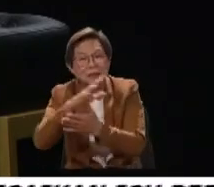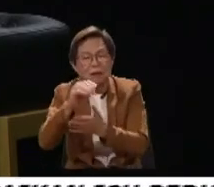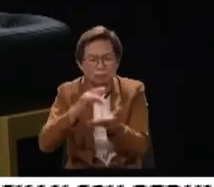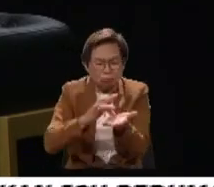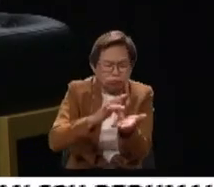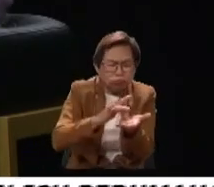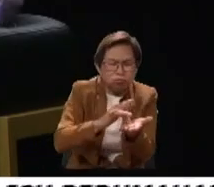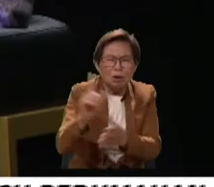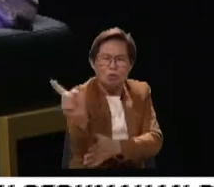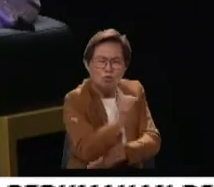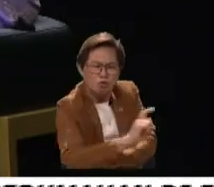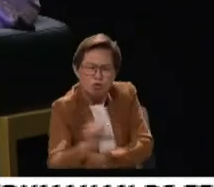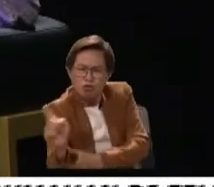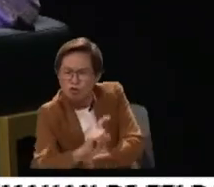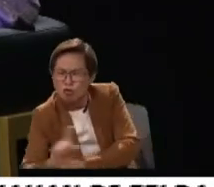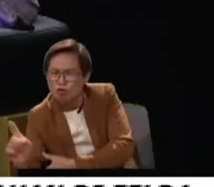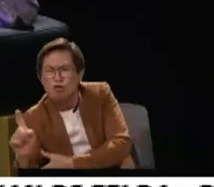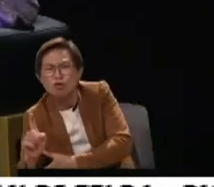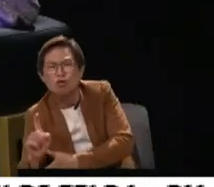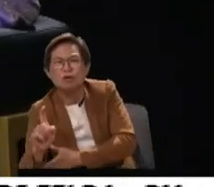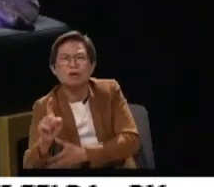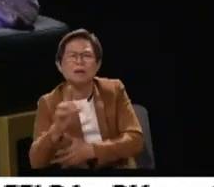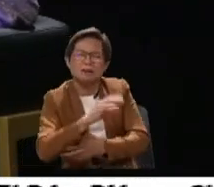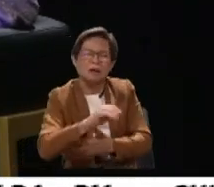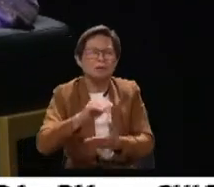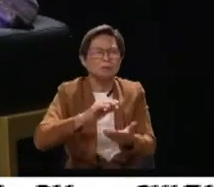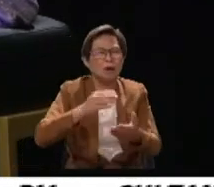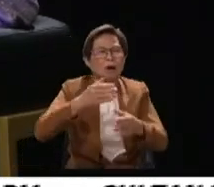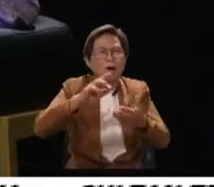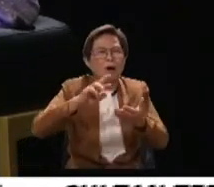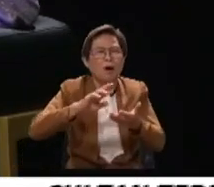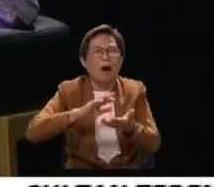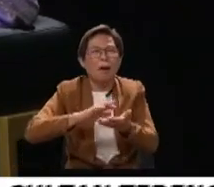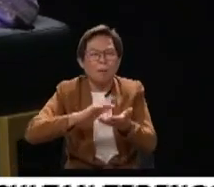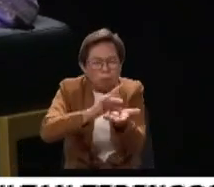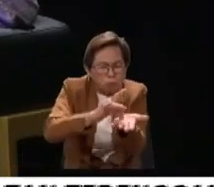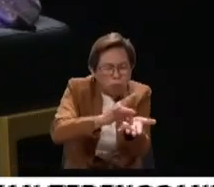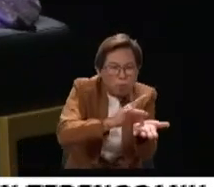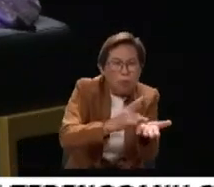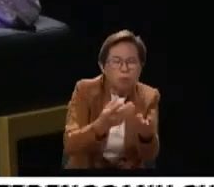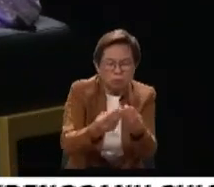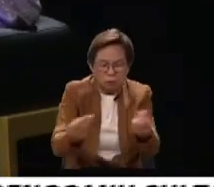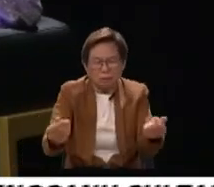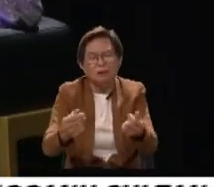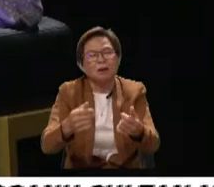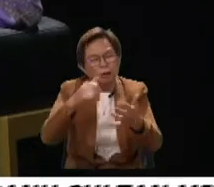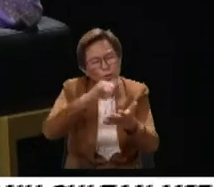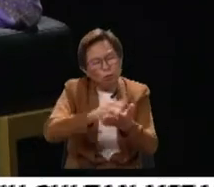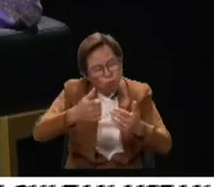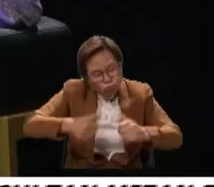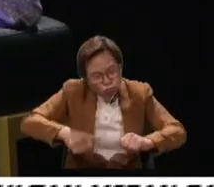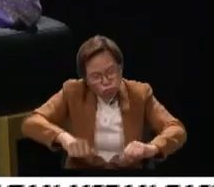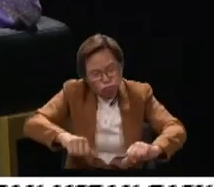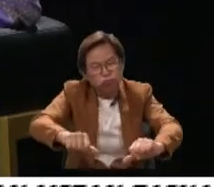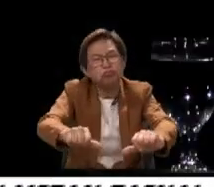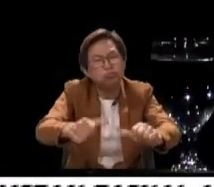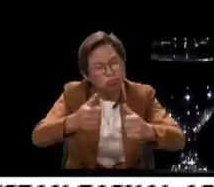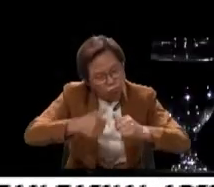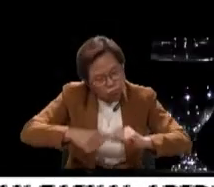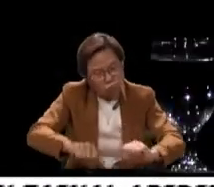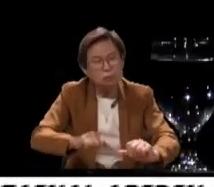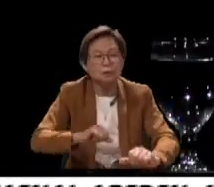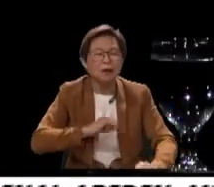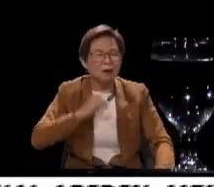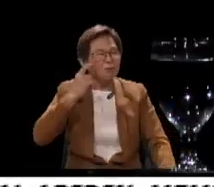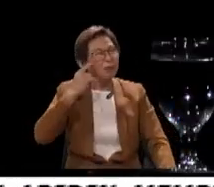tu semburan apa ni rawatan dan sebagainya itu memang kita berterusan baik saya